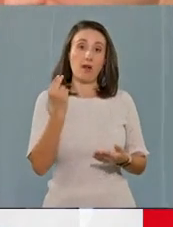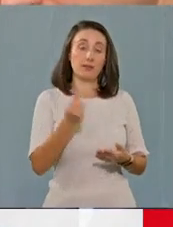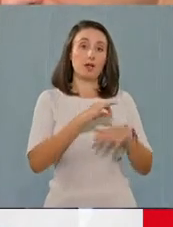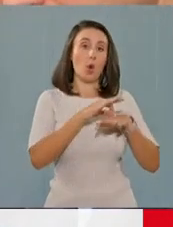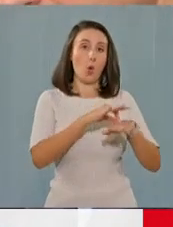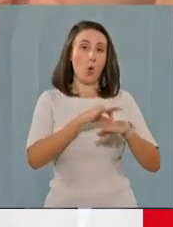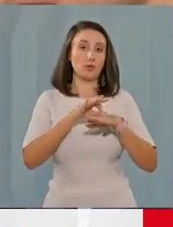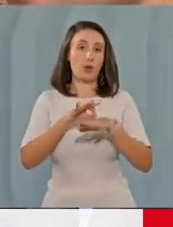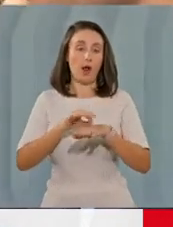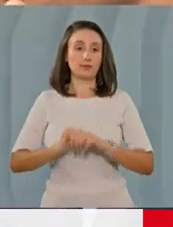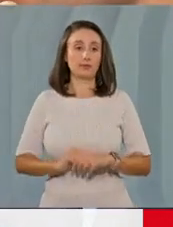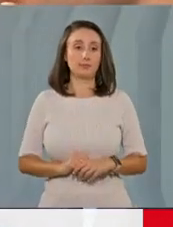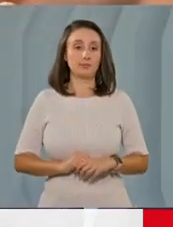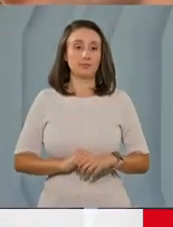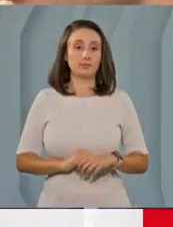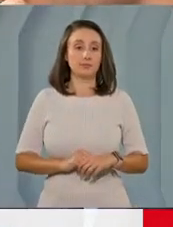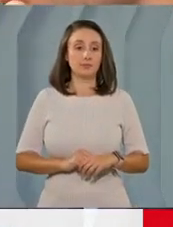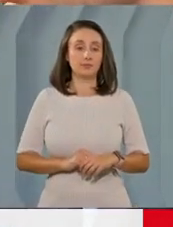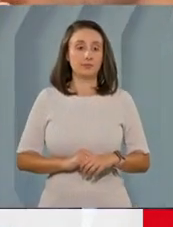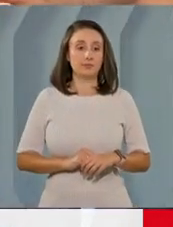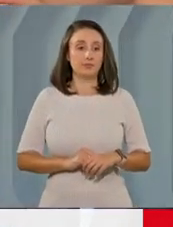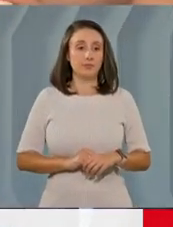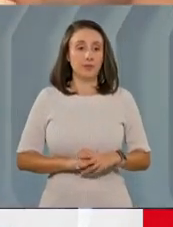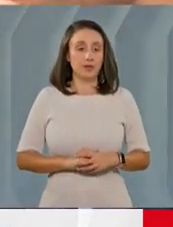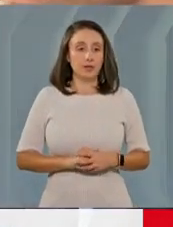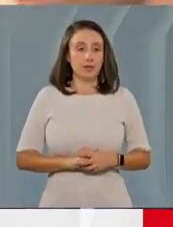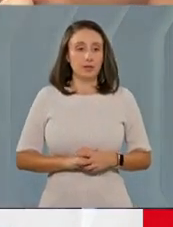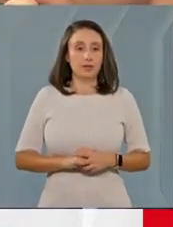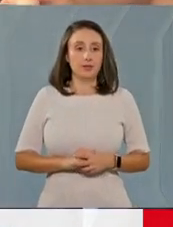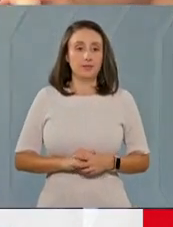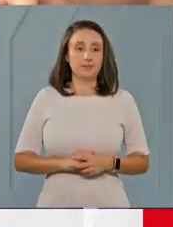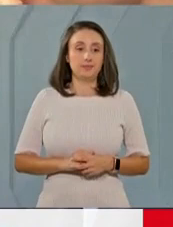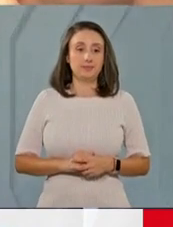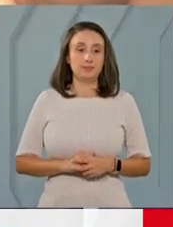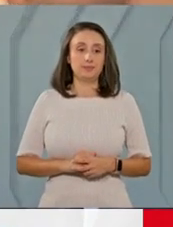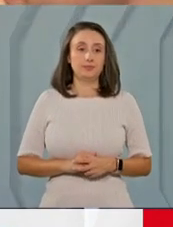coordonat și să ne